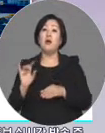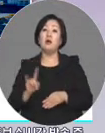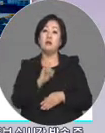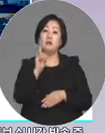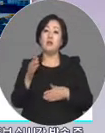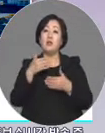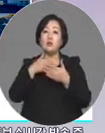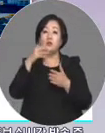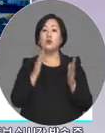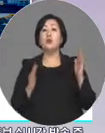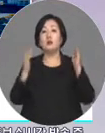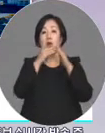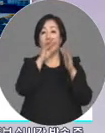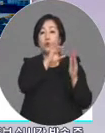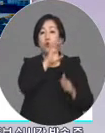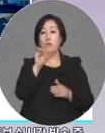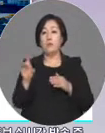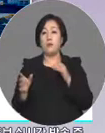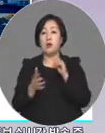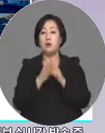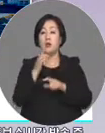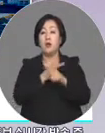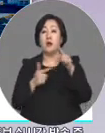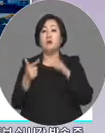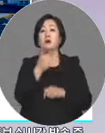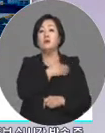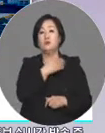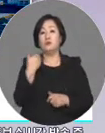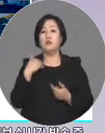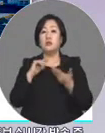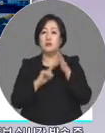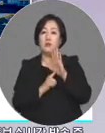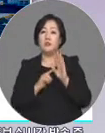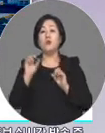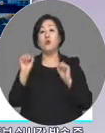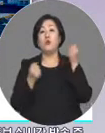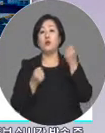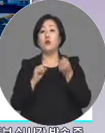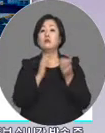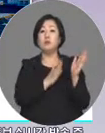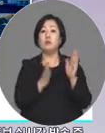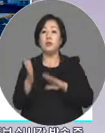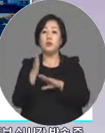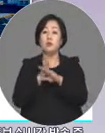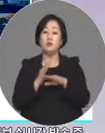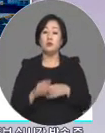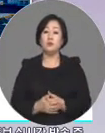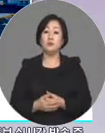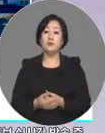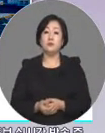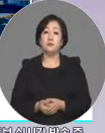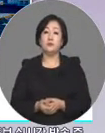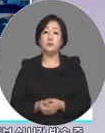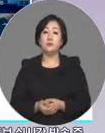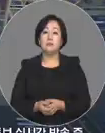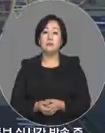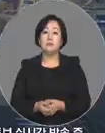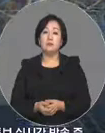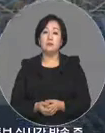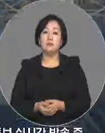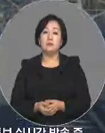등 문화예술 시설마다 수준 높은 전시와 공연을 준비하고 있습니다. 김예은 기자입니다.